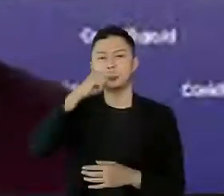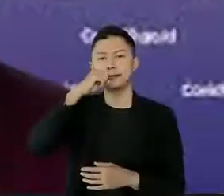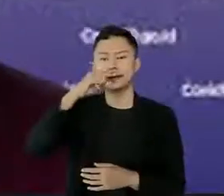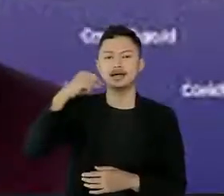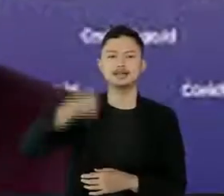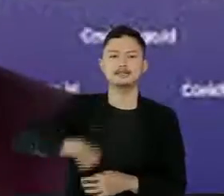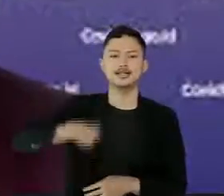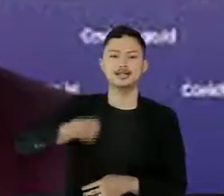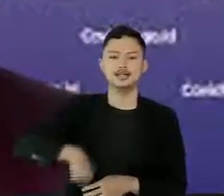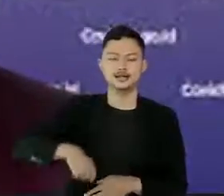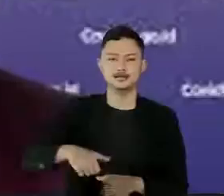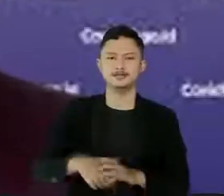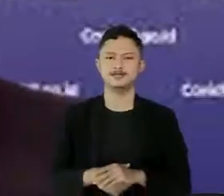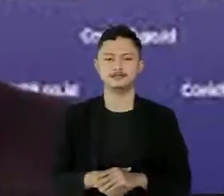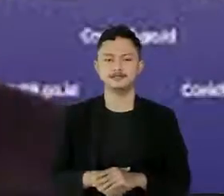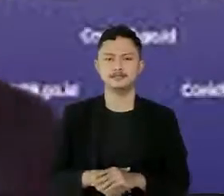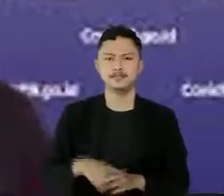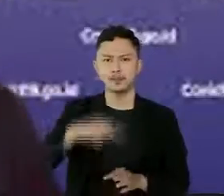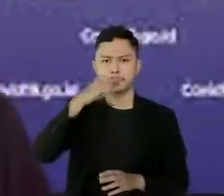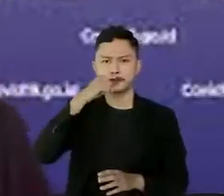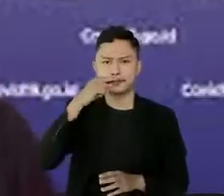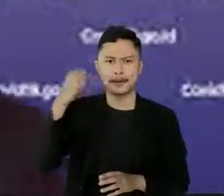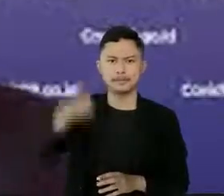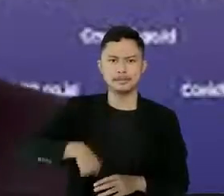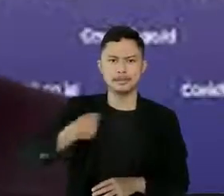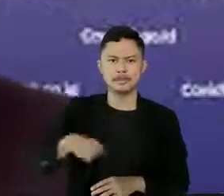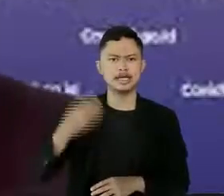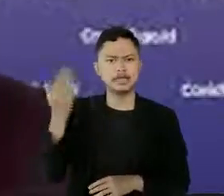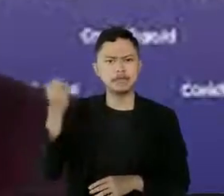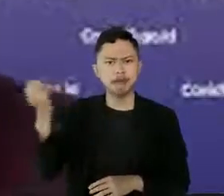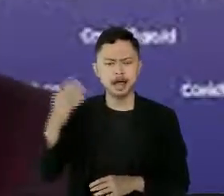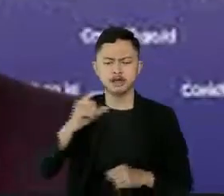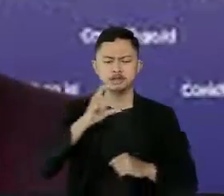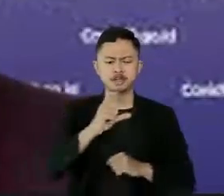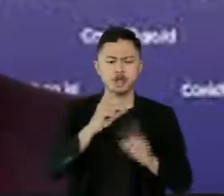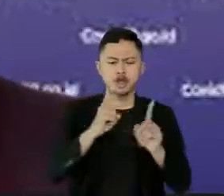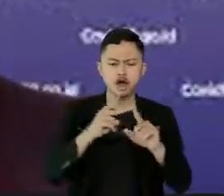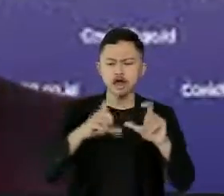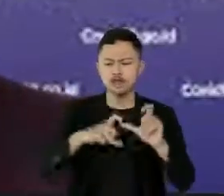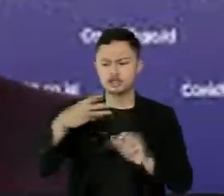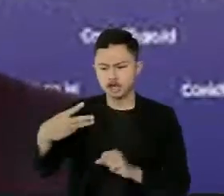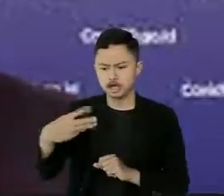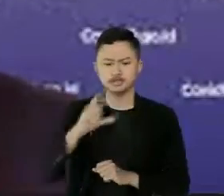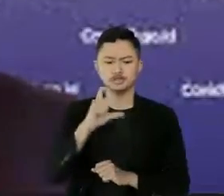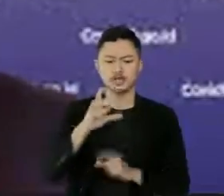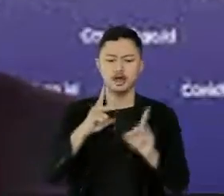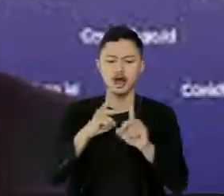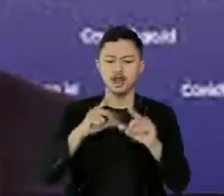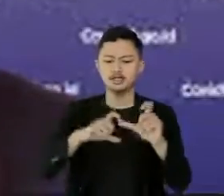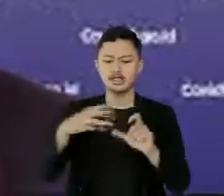Andi. Mas Menteri, ini dari tadi kita menyinggung CHSE. Ya, ini